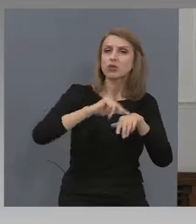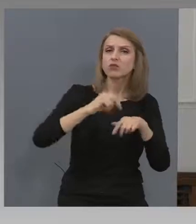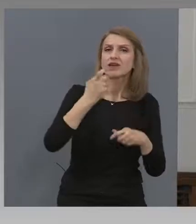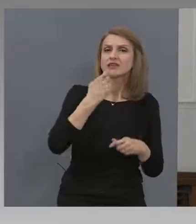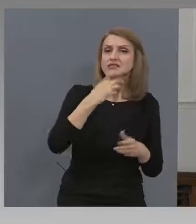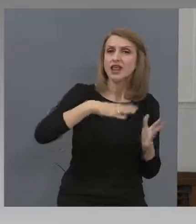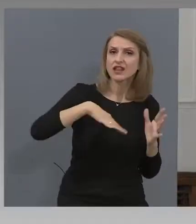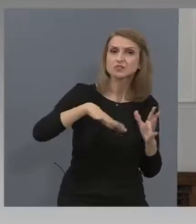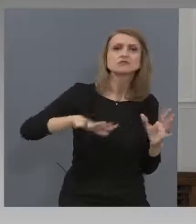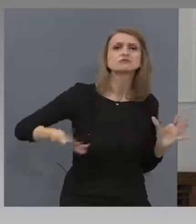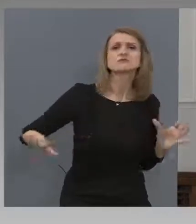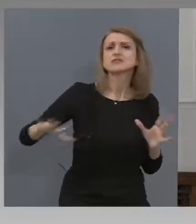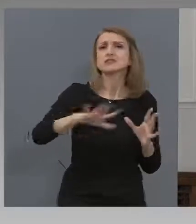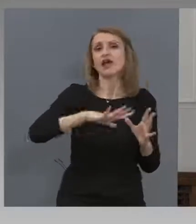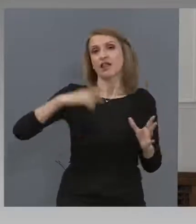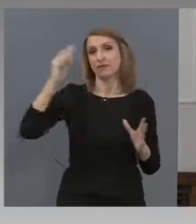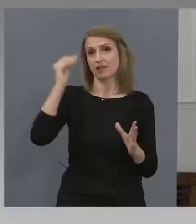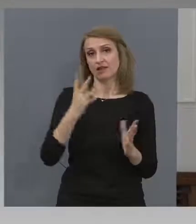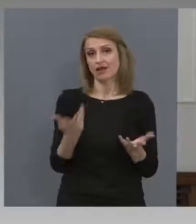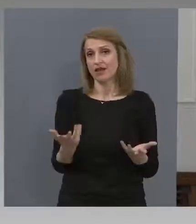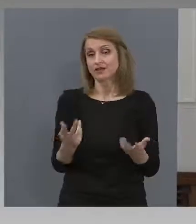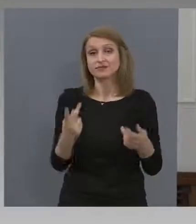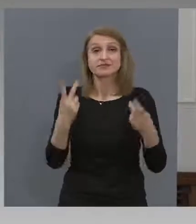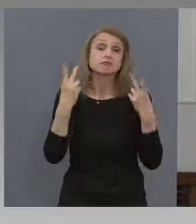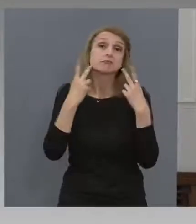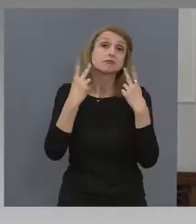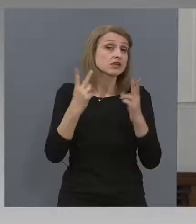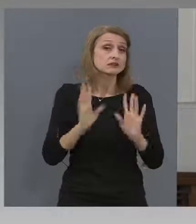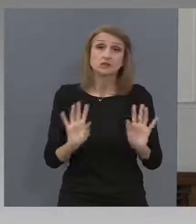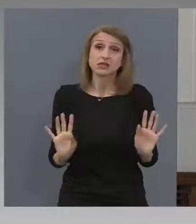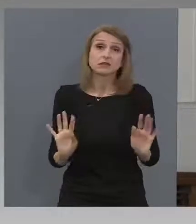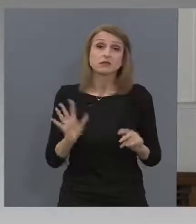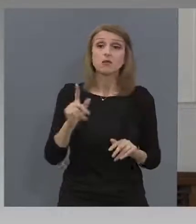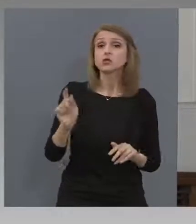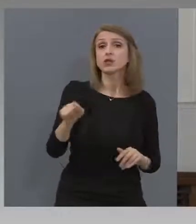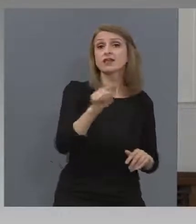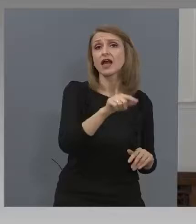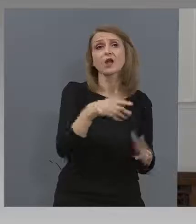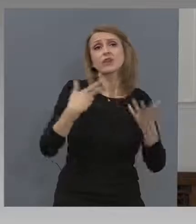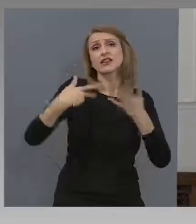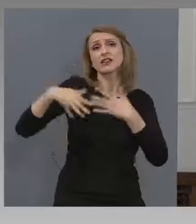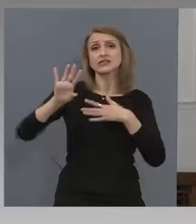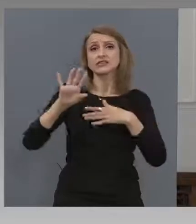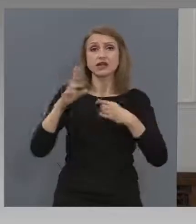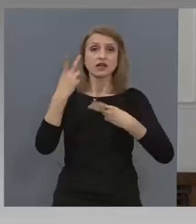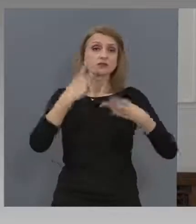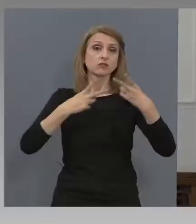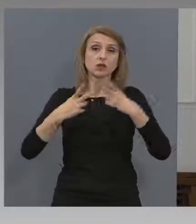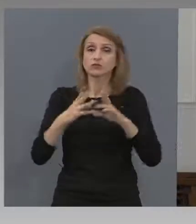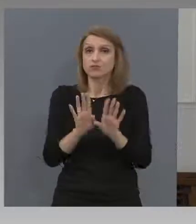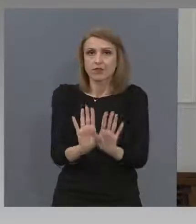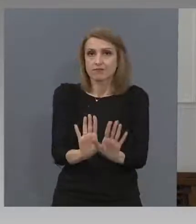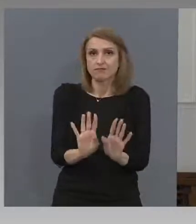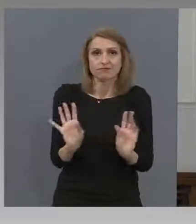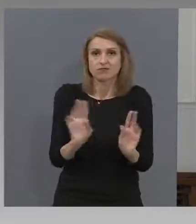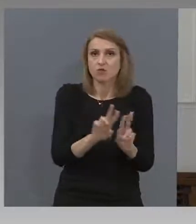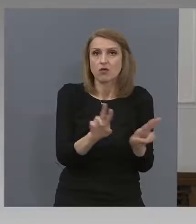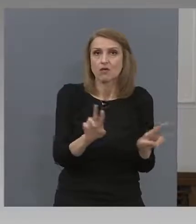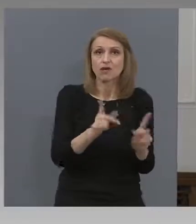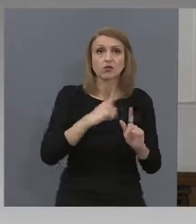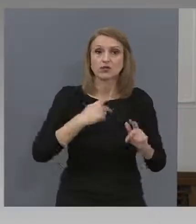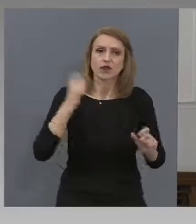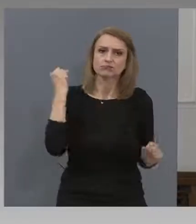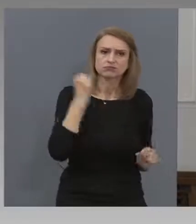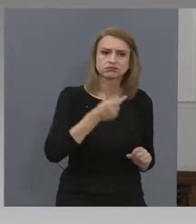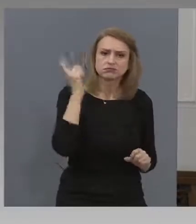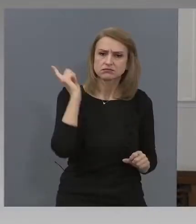в цялата страна. Безспорно някой може да откаже, да не се стигне до споразумение. Това е най-нормалното. Ние не сме казали,